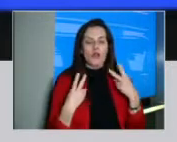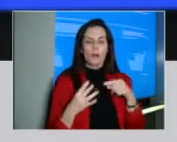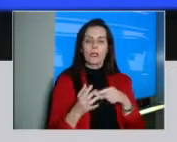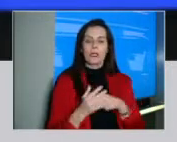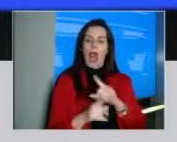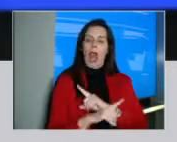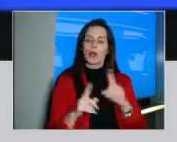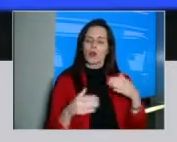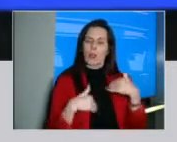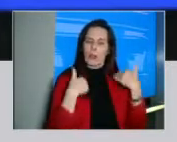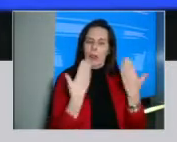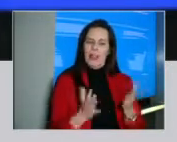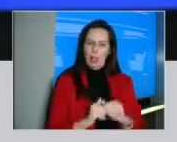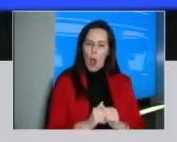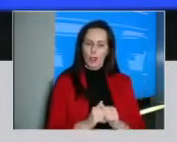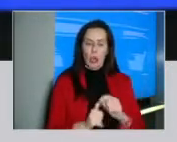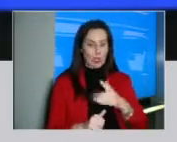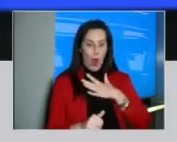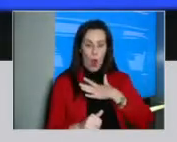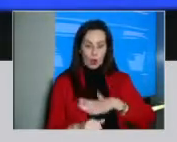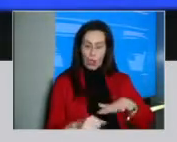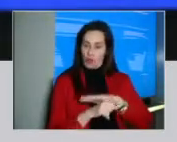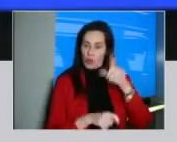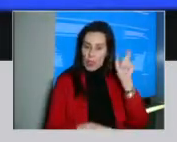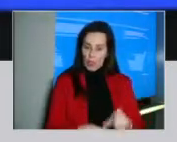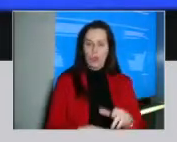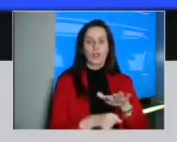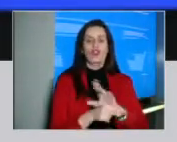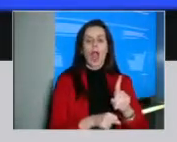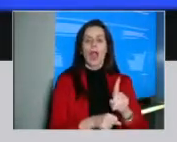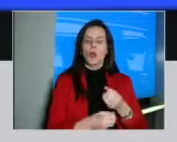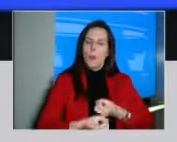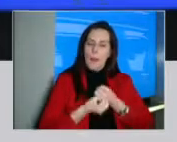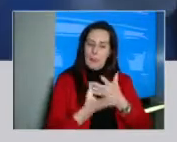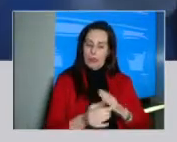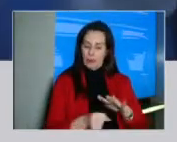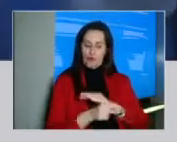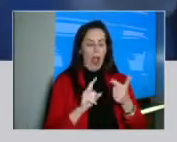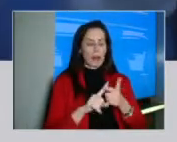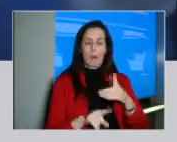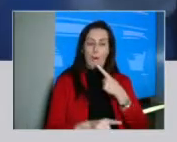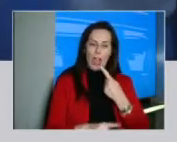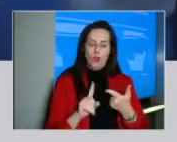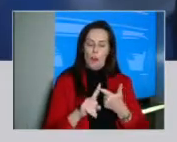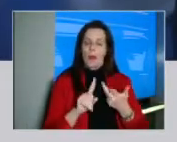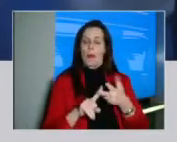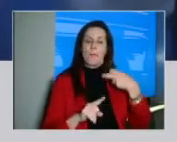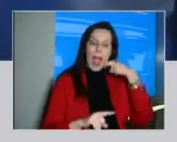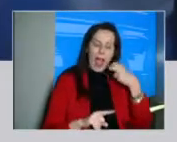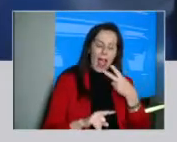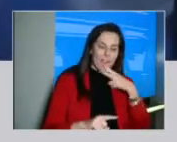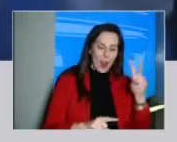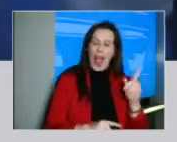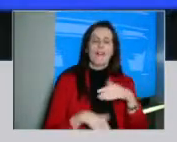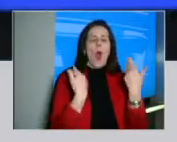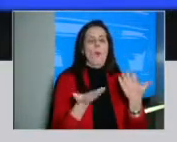זה האיסור על מתן מתנות. אוקיי. אתה רוצה לשכנע את הבוחר, תשכנע אותו במסרים שלך, במה שאתה אומר לו, בהבטחות שלך,